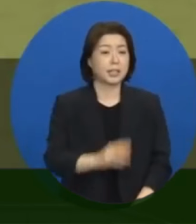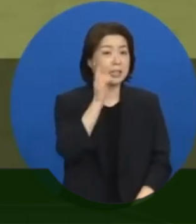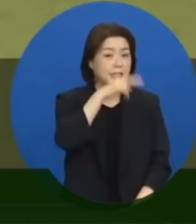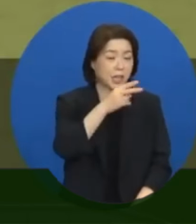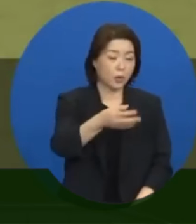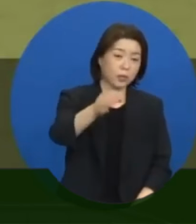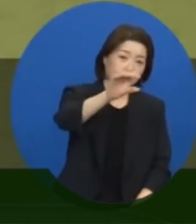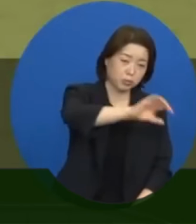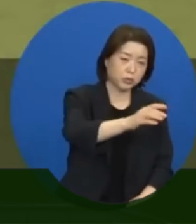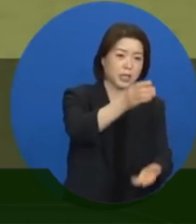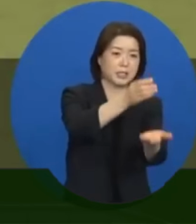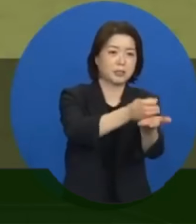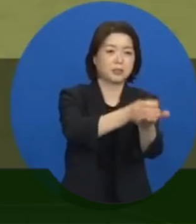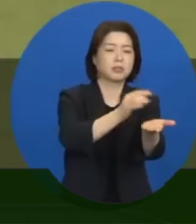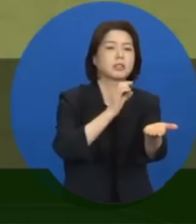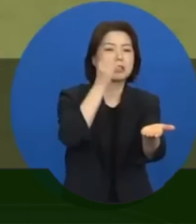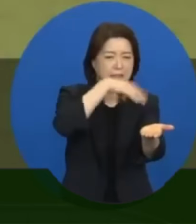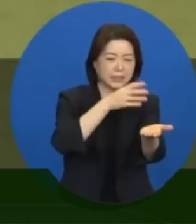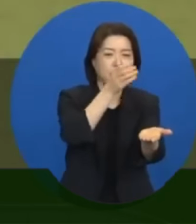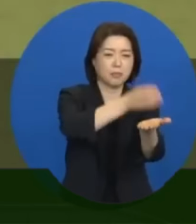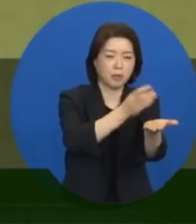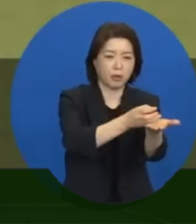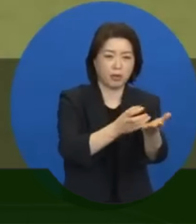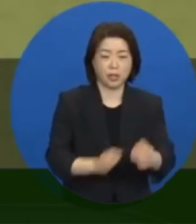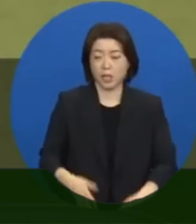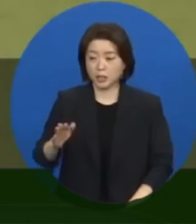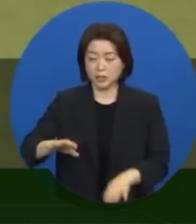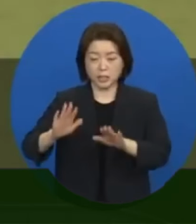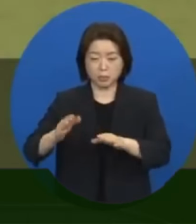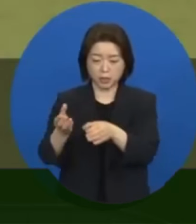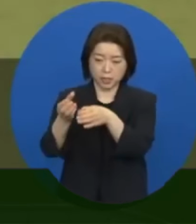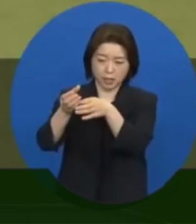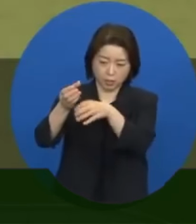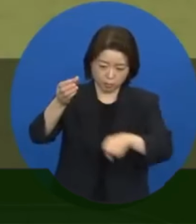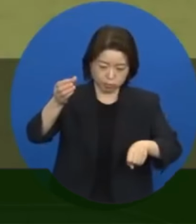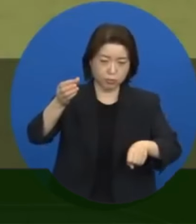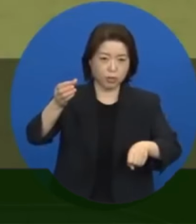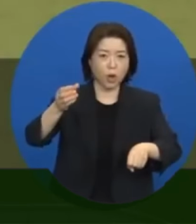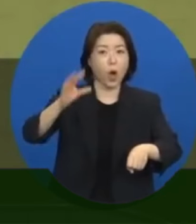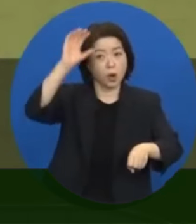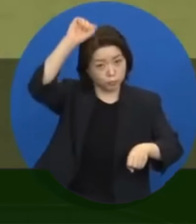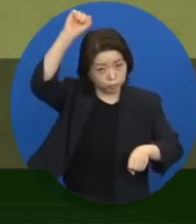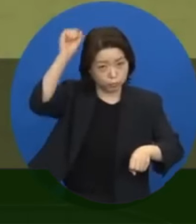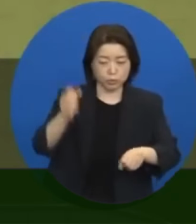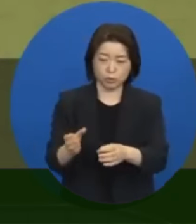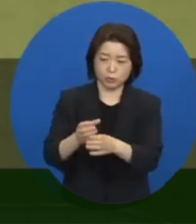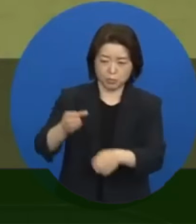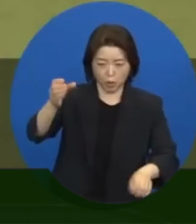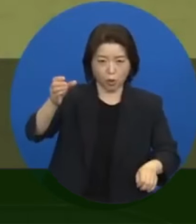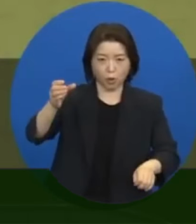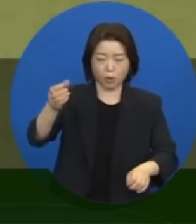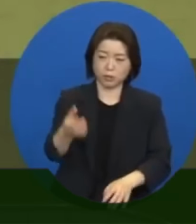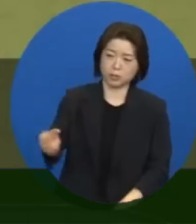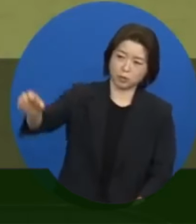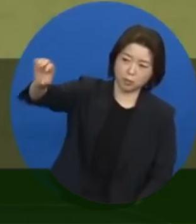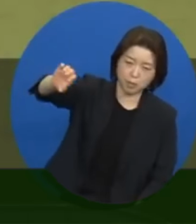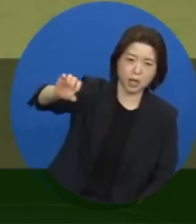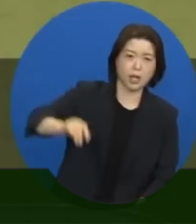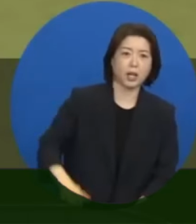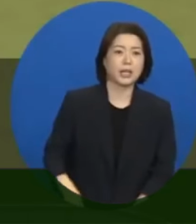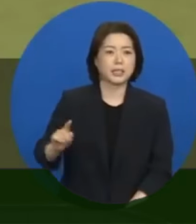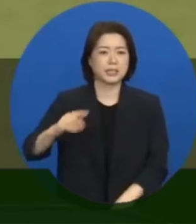근이는 뿔 병입니다 뿔이라고 하는 것은 하나님의 권능 힘을 말하거든요 그 하나님의 권세와